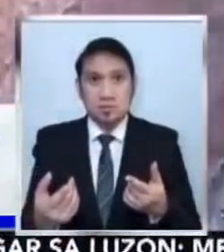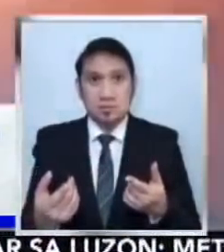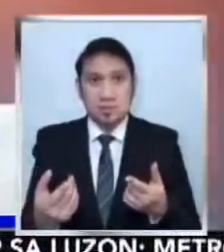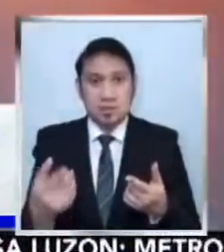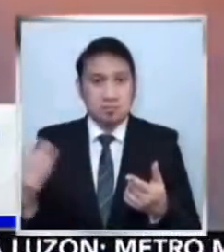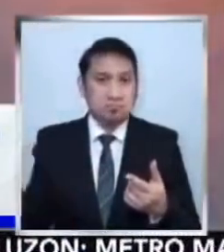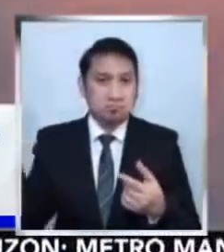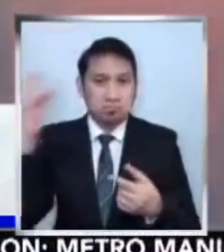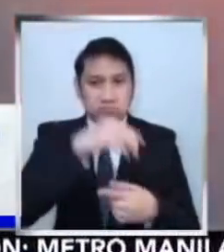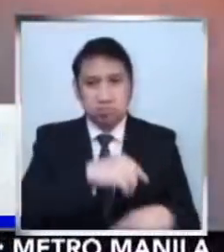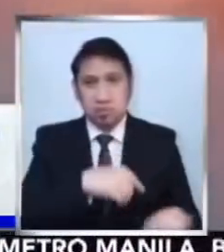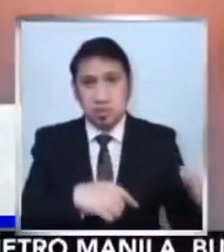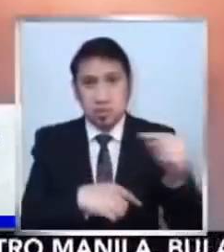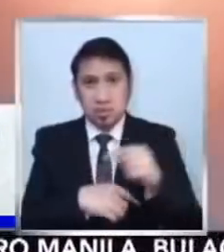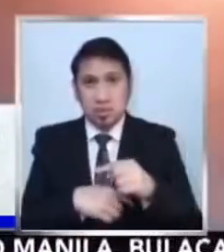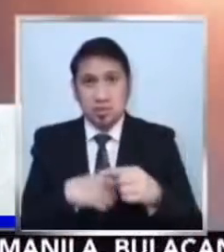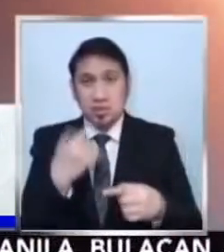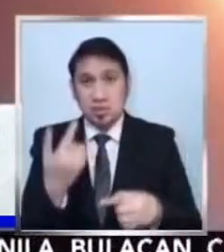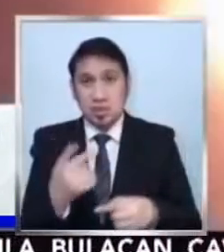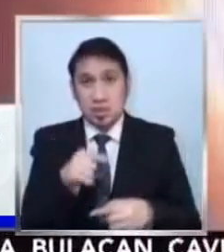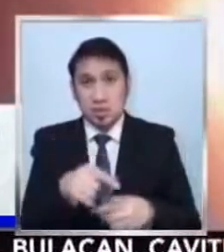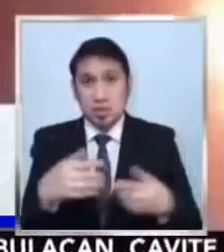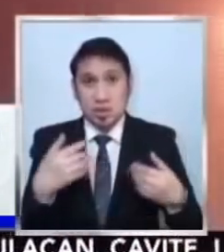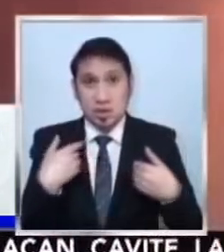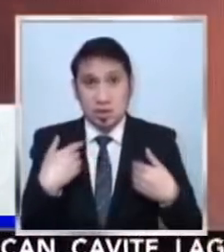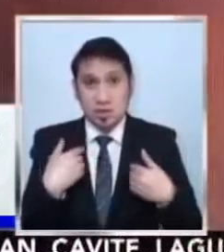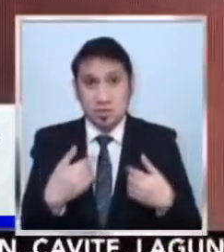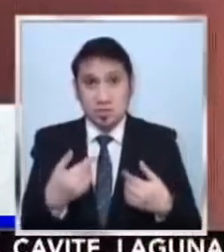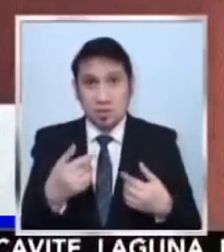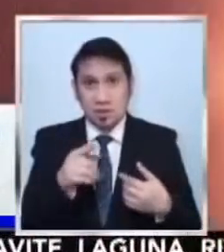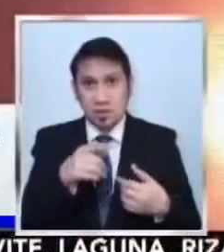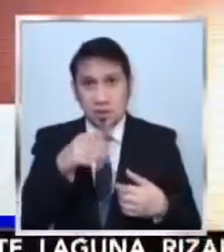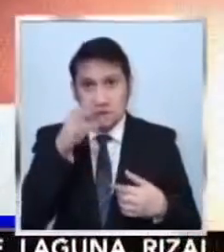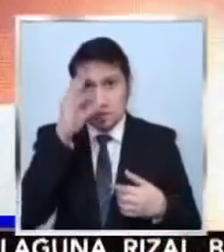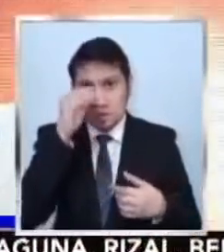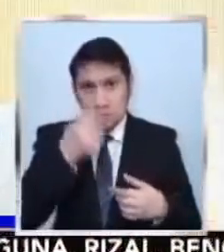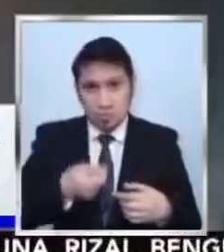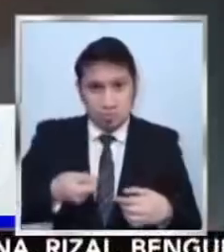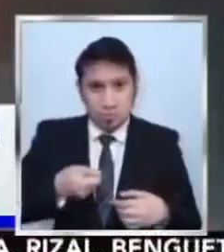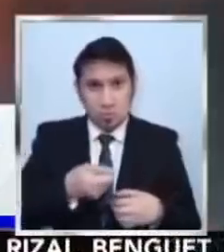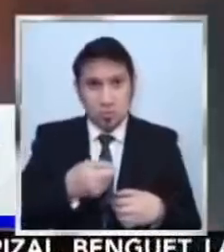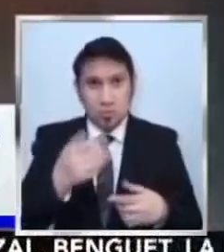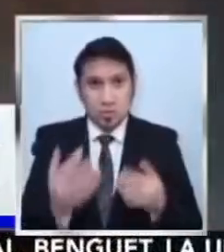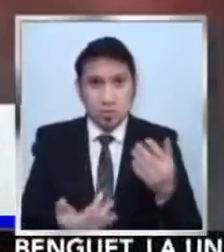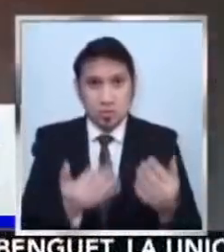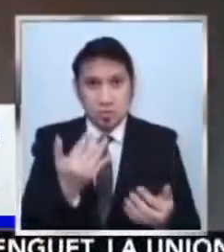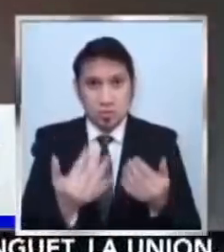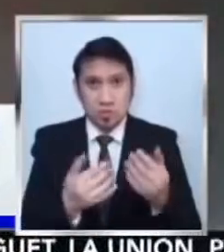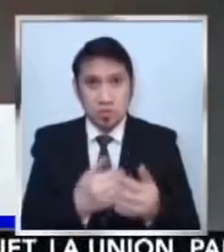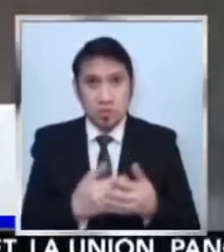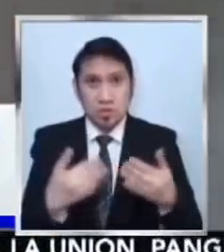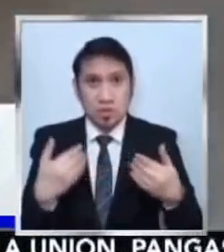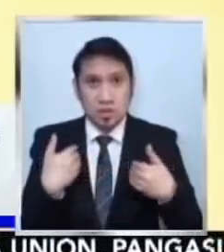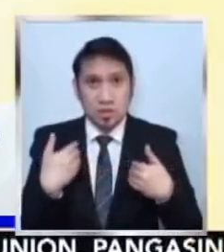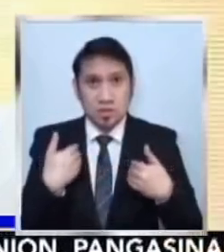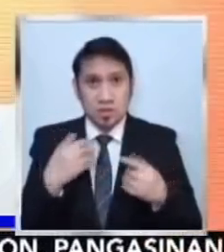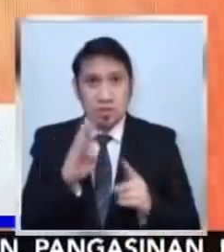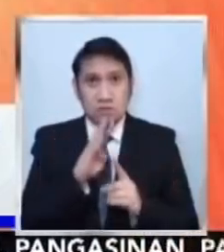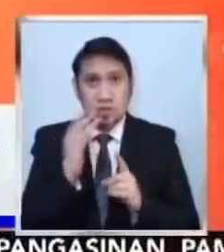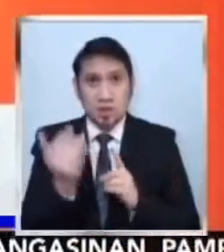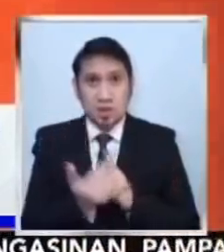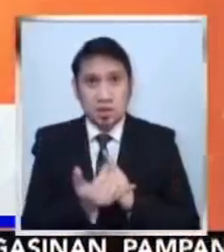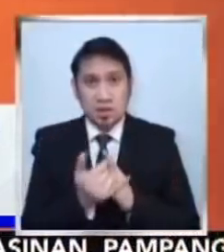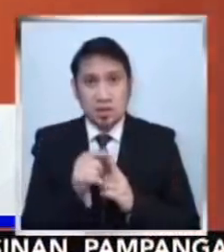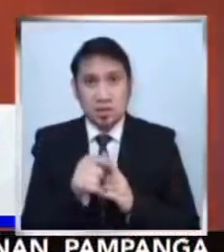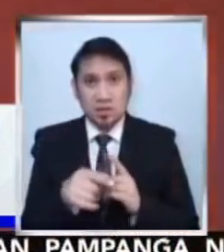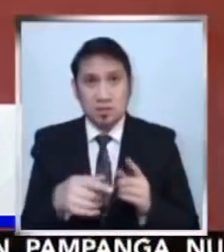isang binatilyo, tila may dala pang kutsilyo. Nagliliyab na ang kalsada nang biglang may dumaang mga barangay tanod na muntik pang